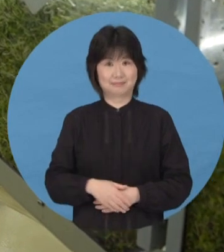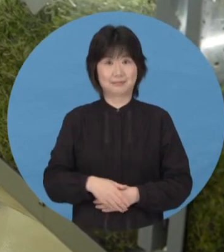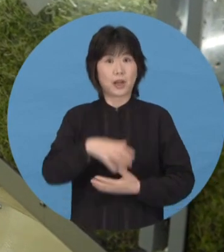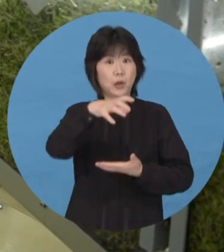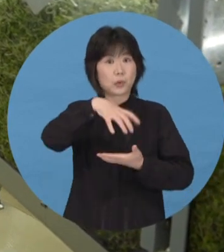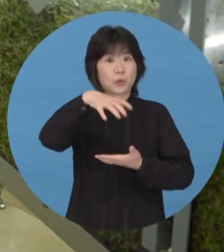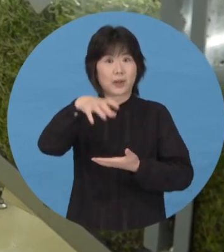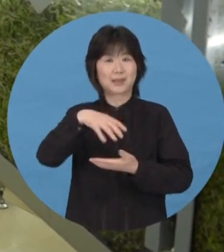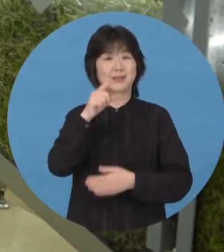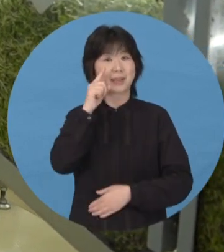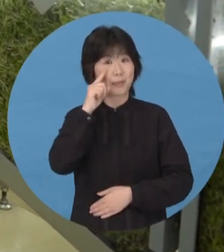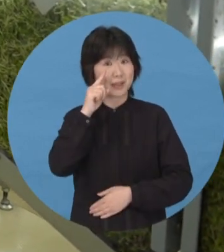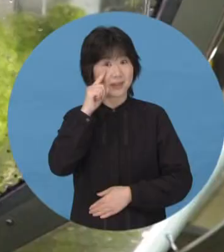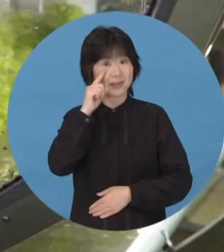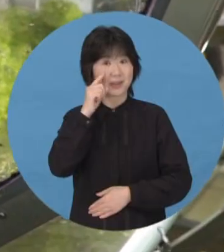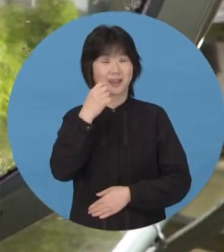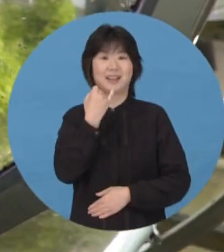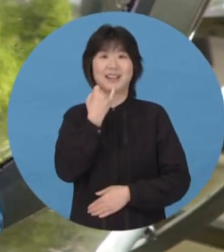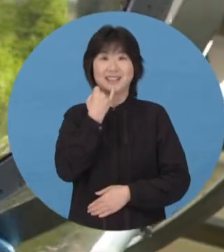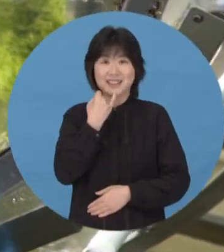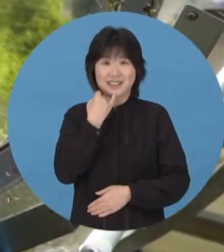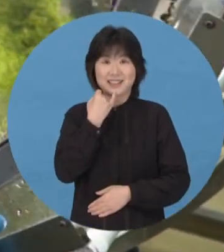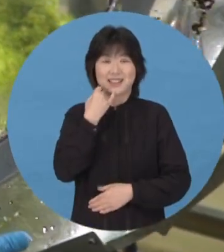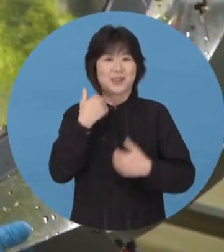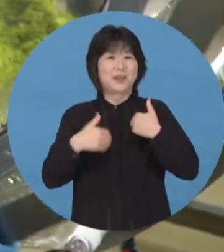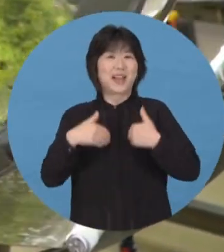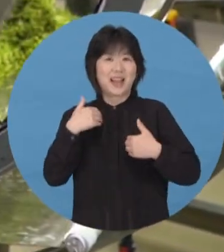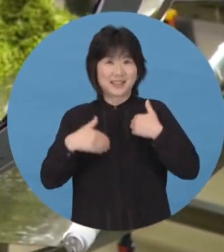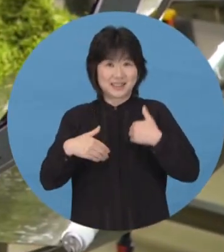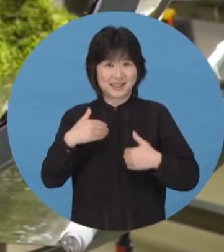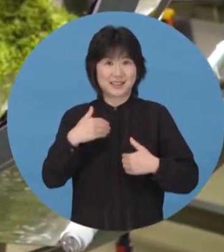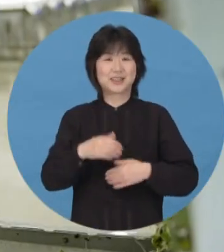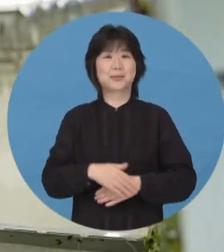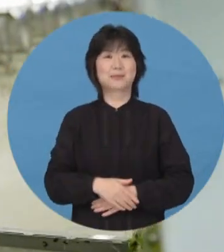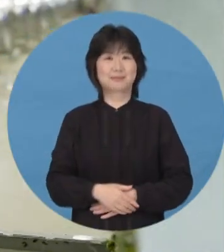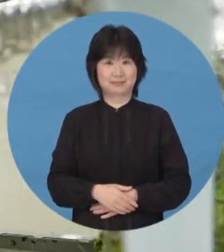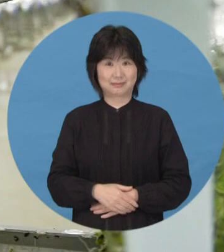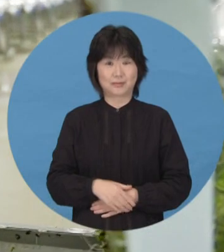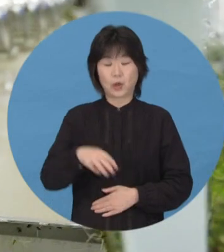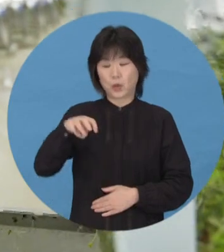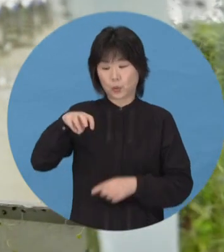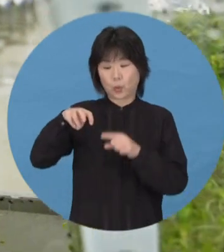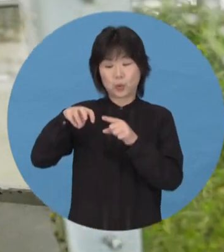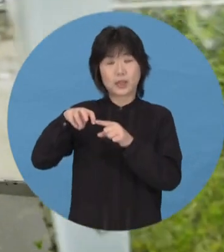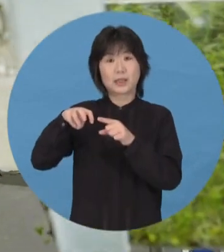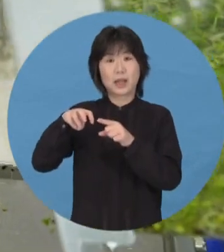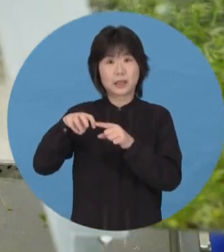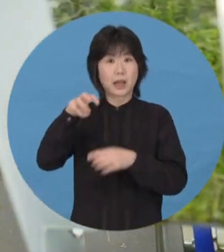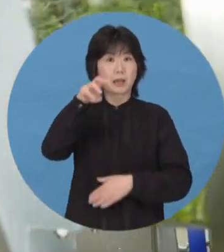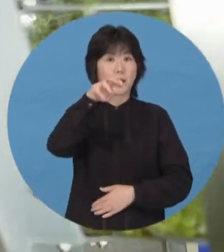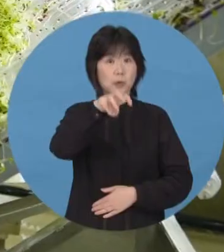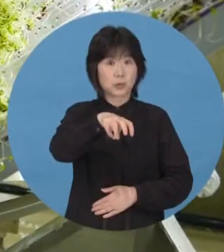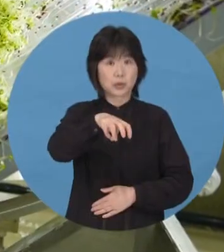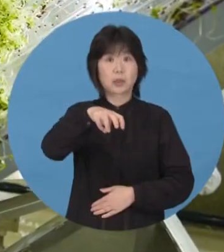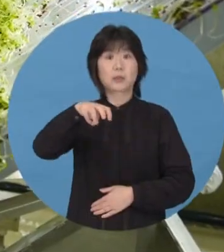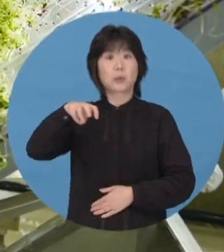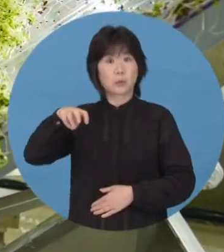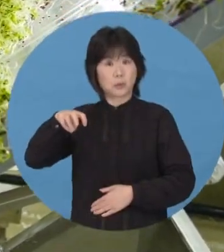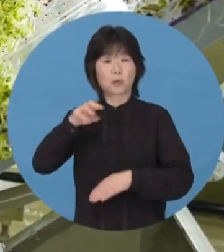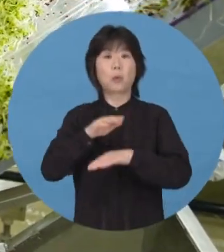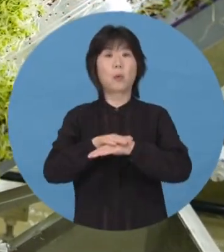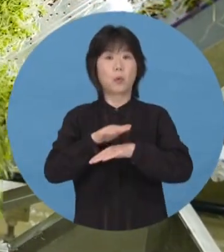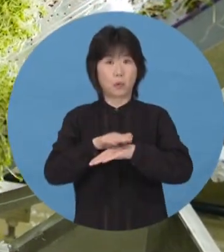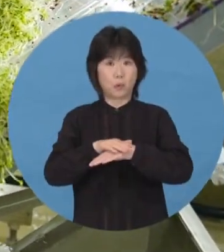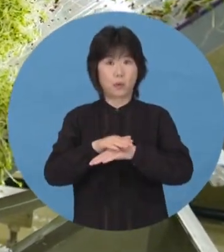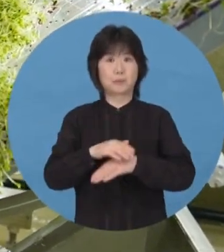やってみますか？ いいですか？嬉しいです、ぜひ。 先端部分で軽く刺してこちらに出していきます